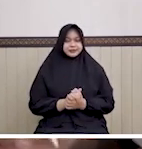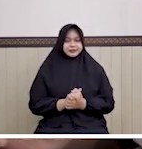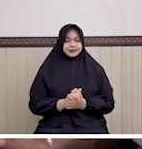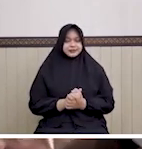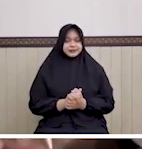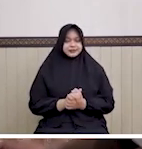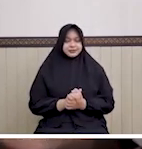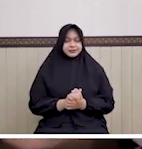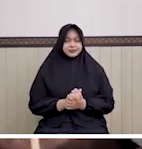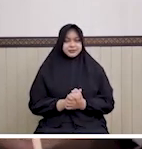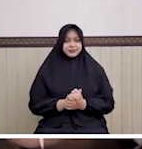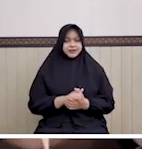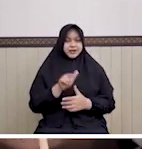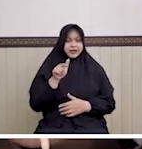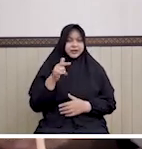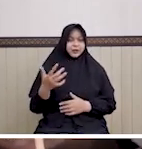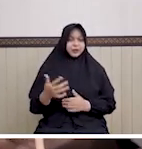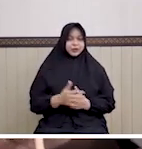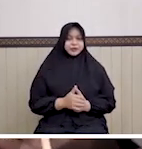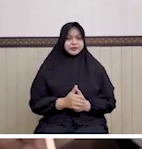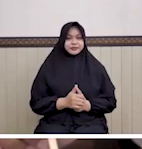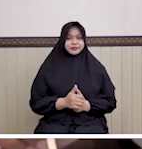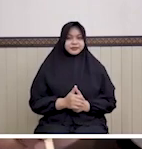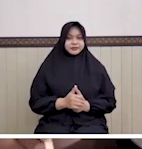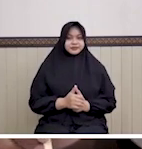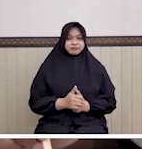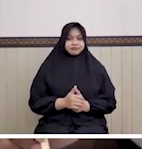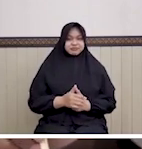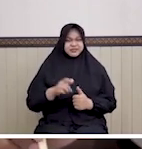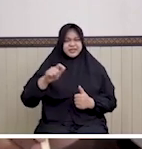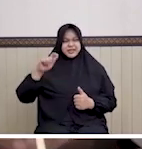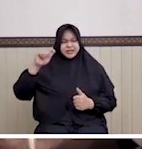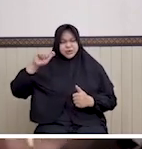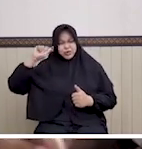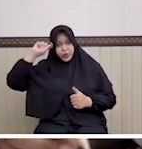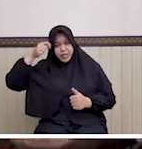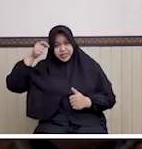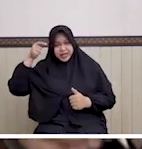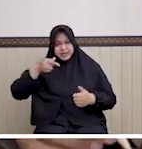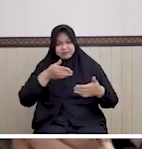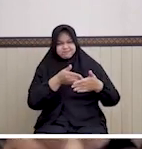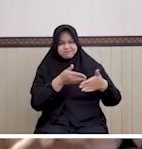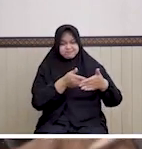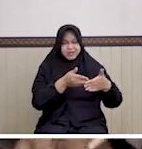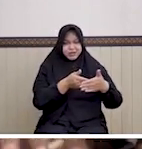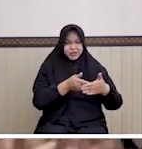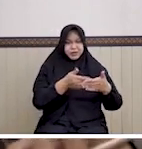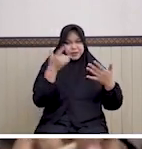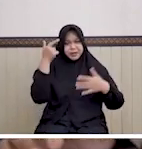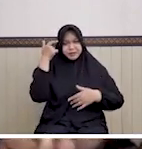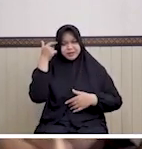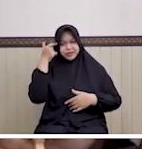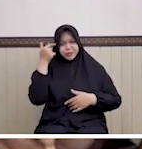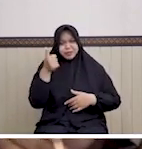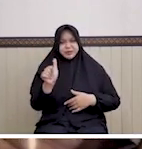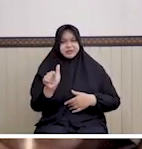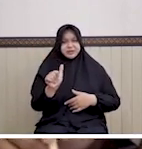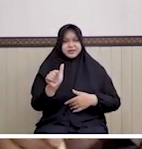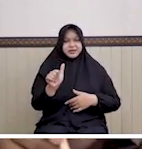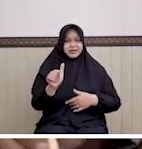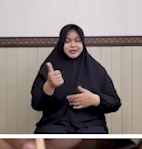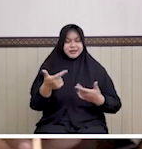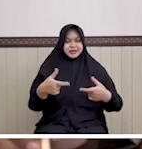Jadi itulah yang juga deadlock nya adalah Gimana caranya kemudian pola menset itu bisa